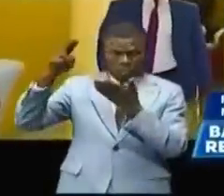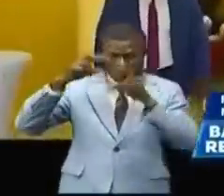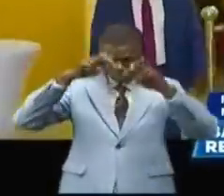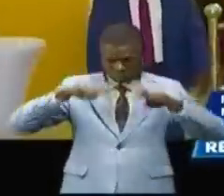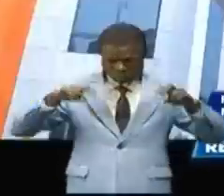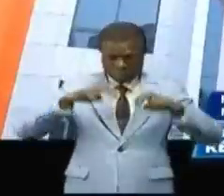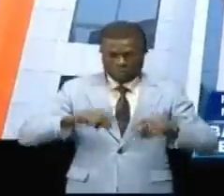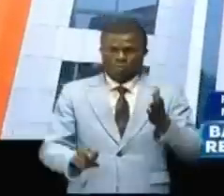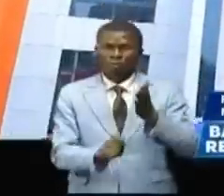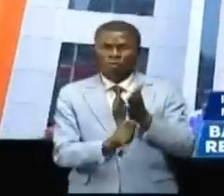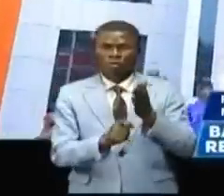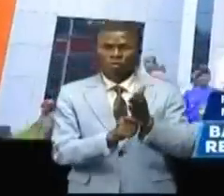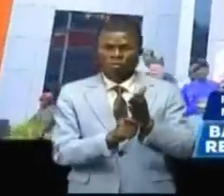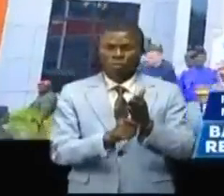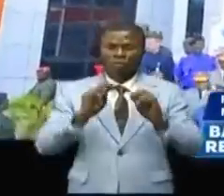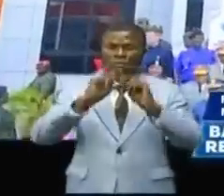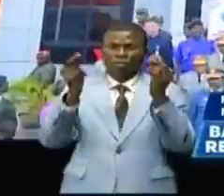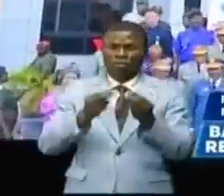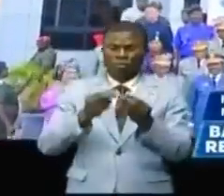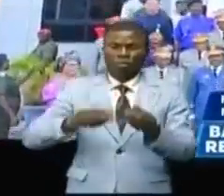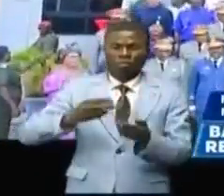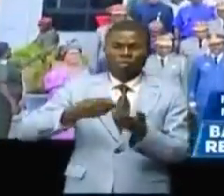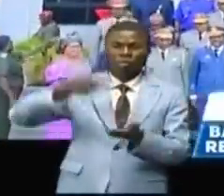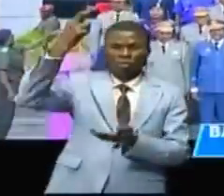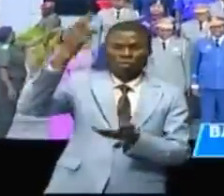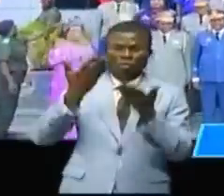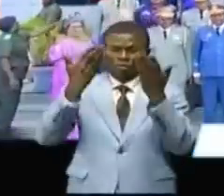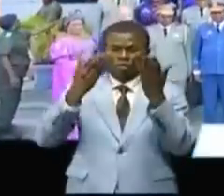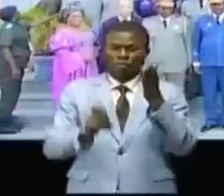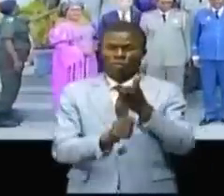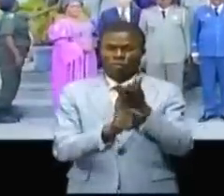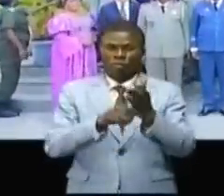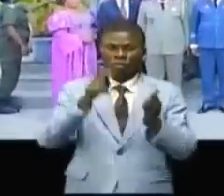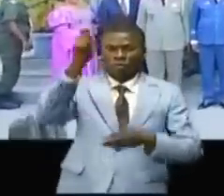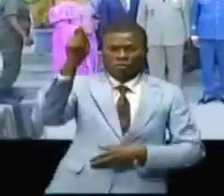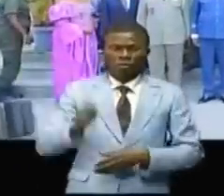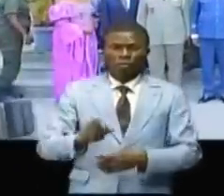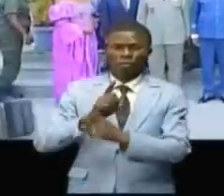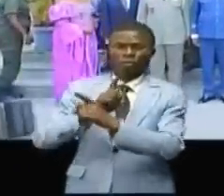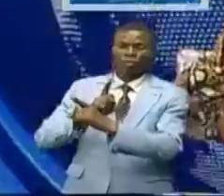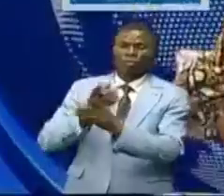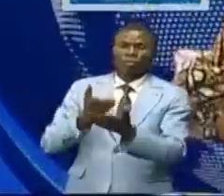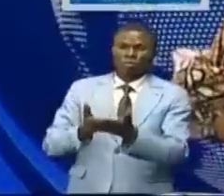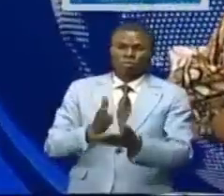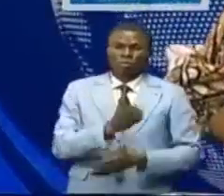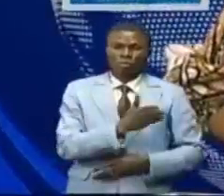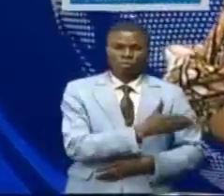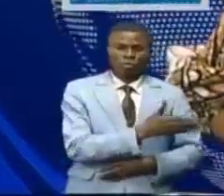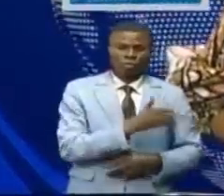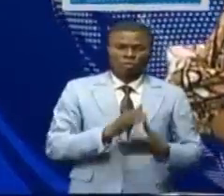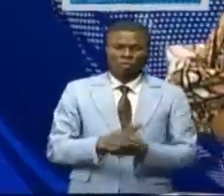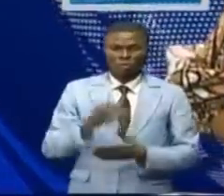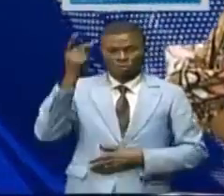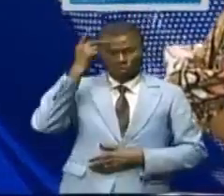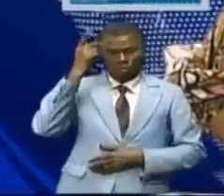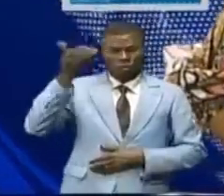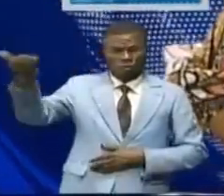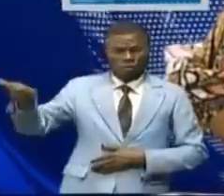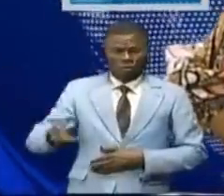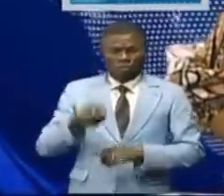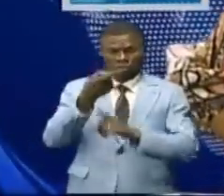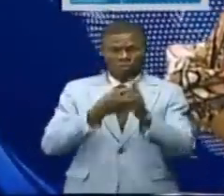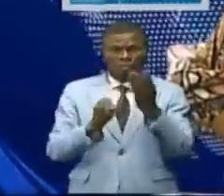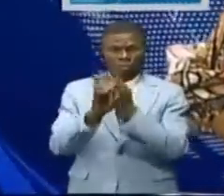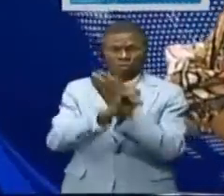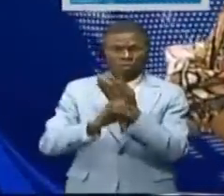recherche stratégique du Collège des hautes études de stratégie et de défense. Kinshasa accueille au mois